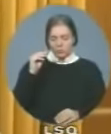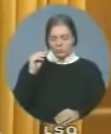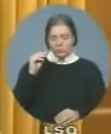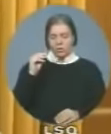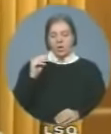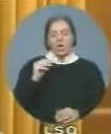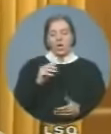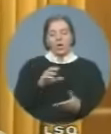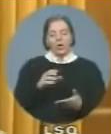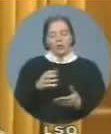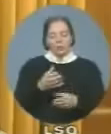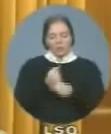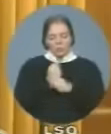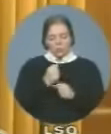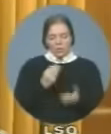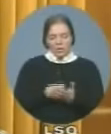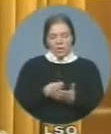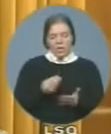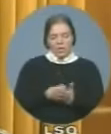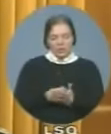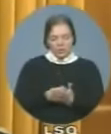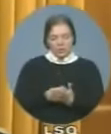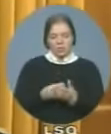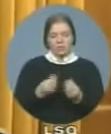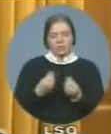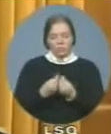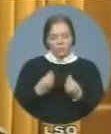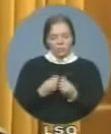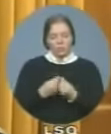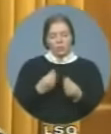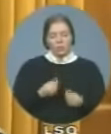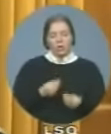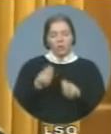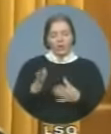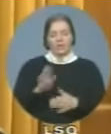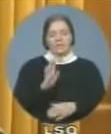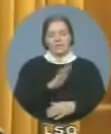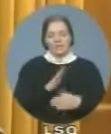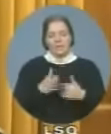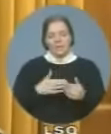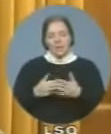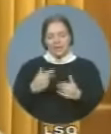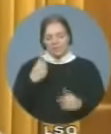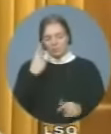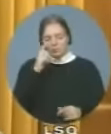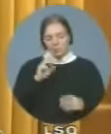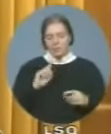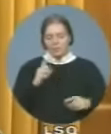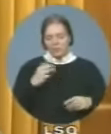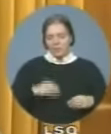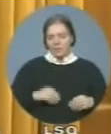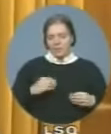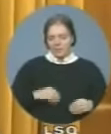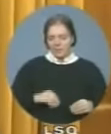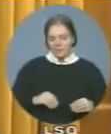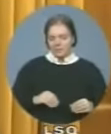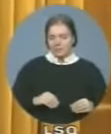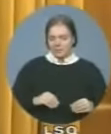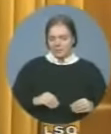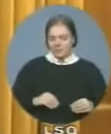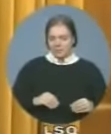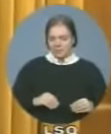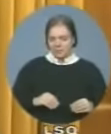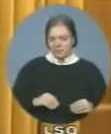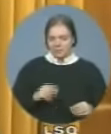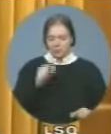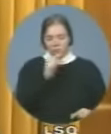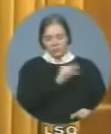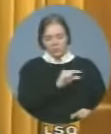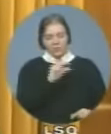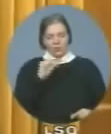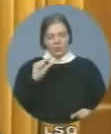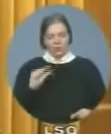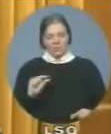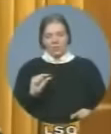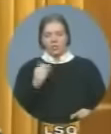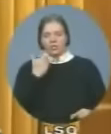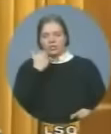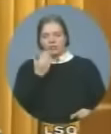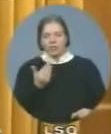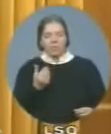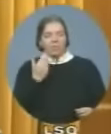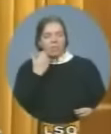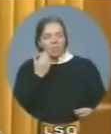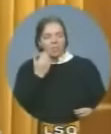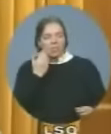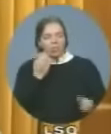importante d'argent pour qu'il cède sa place à qui? Au Premier ministre lui-même. Ce gouvernement ne semble avoir aucune gêne